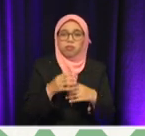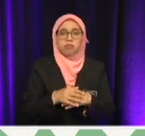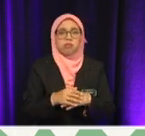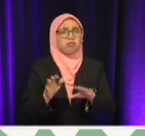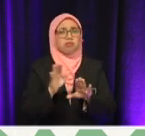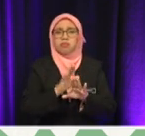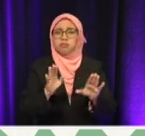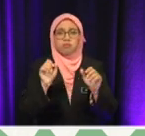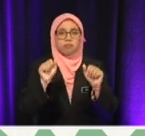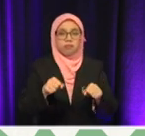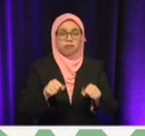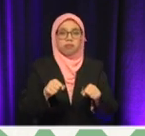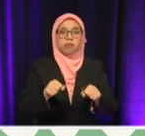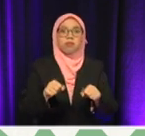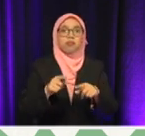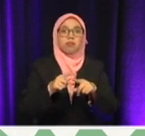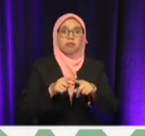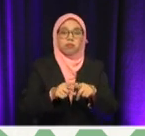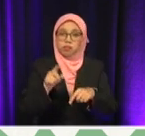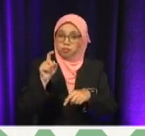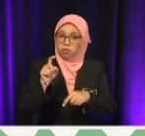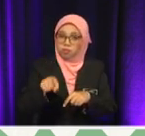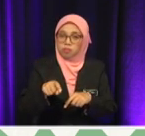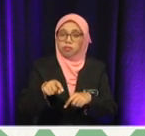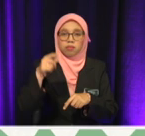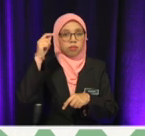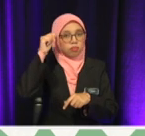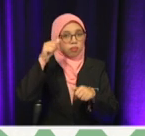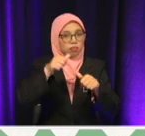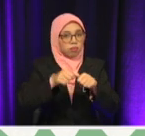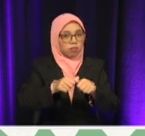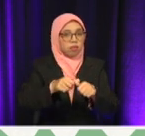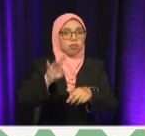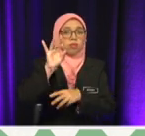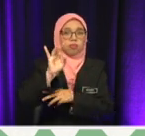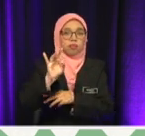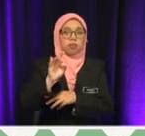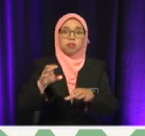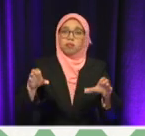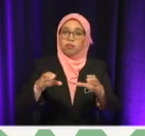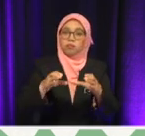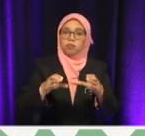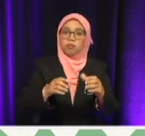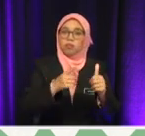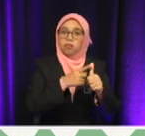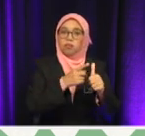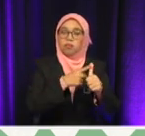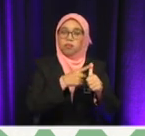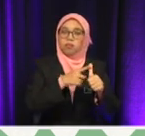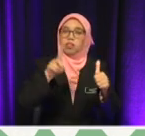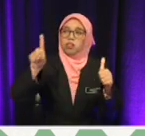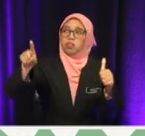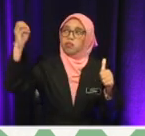panik, tetapi dia perlu ingat 8 tindakan ini. Okey, iaitu yang pertama, membunyikan penggera atau loceng